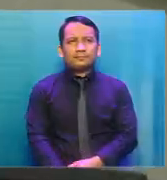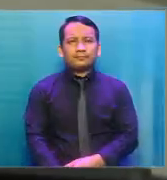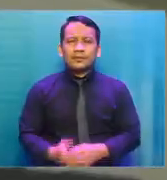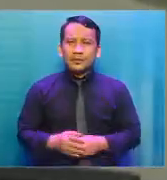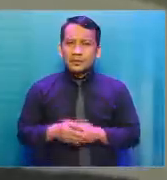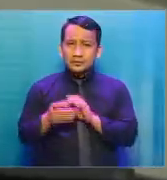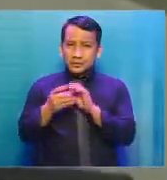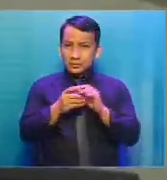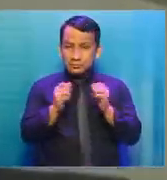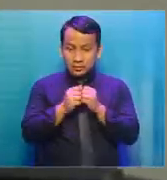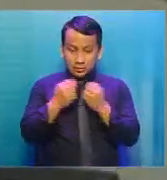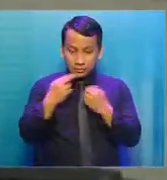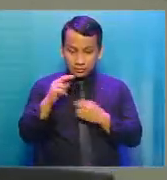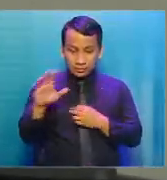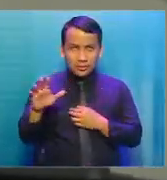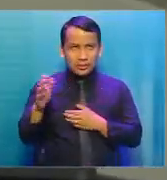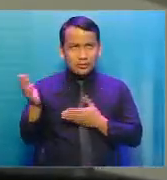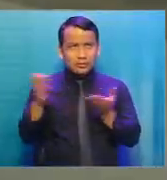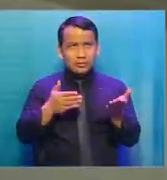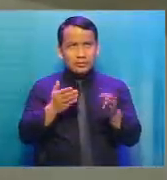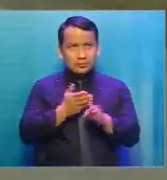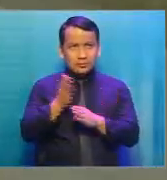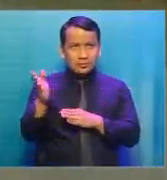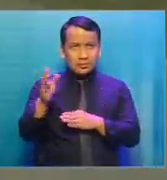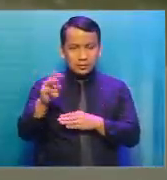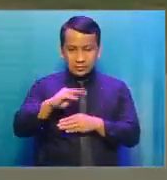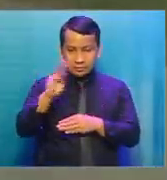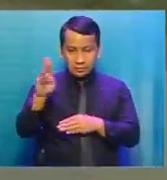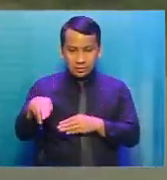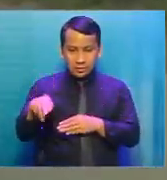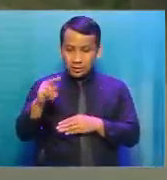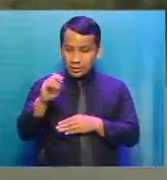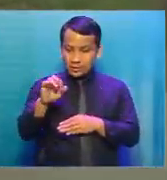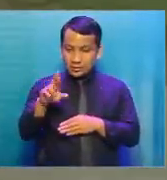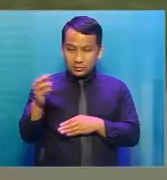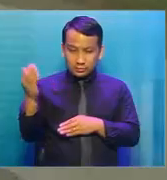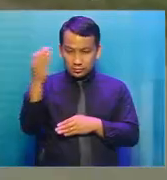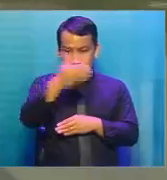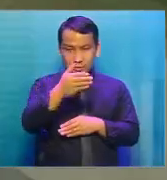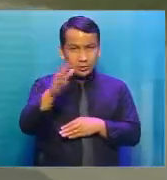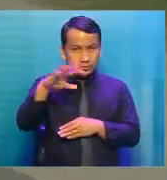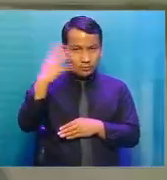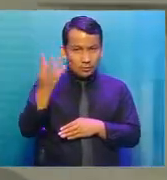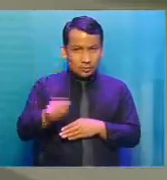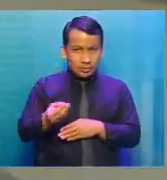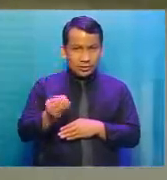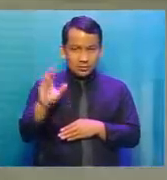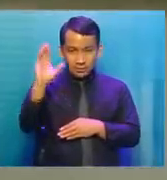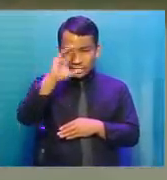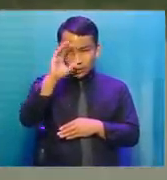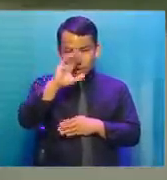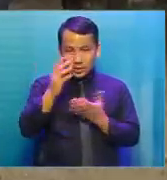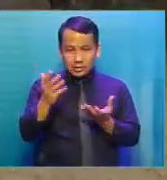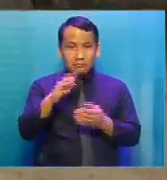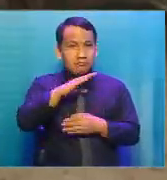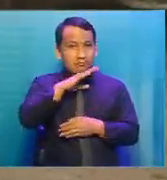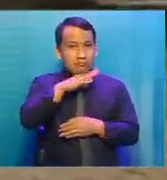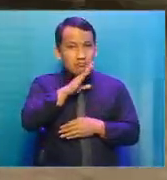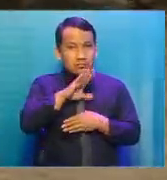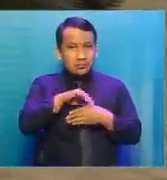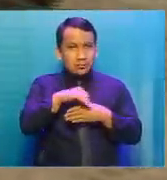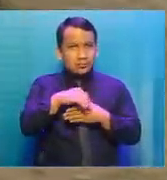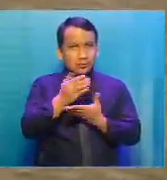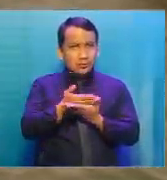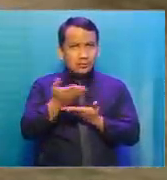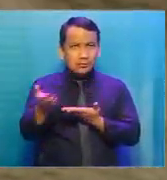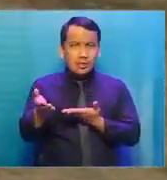Sinamahan ng News 5 ang dealer na ito na bumiyahe mula Maynila papuntang Rosario, Batangas para makabili ng baboy.